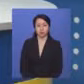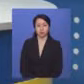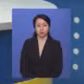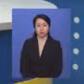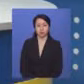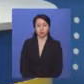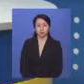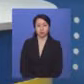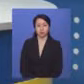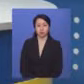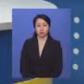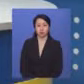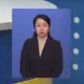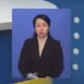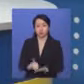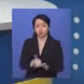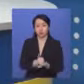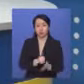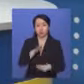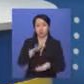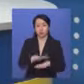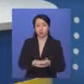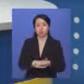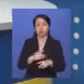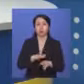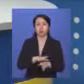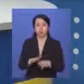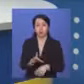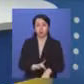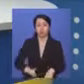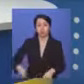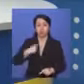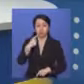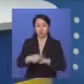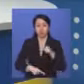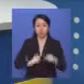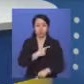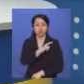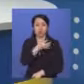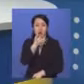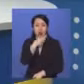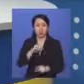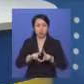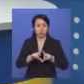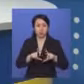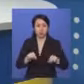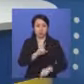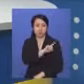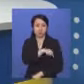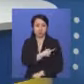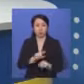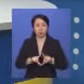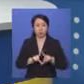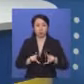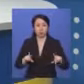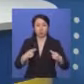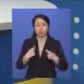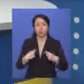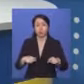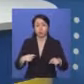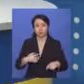207 426. Продолжаем наш выпуск. Запасы стабилизационного фонда реализуются в регионе через аптечные пункты медучреждений и